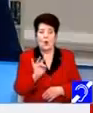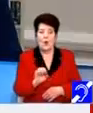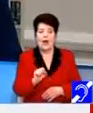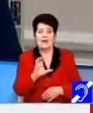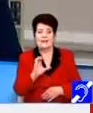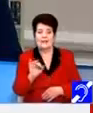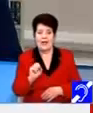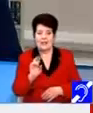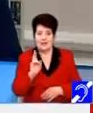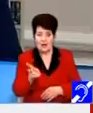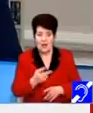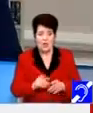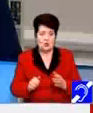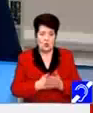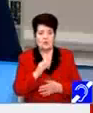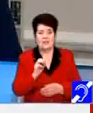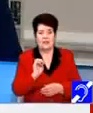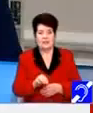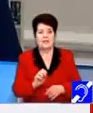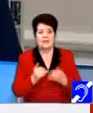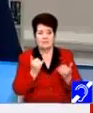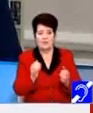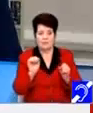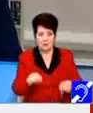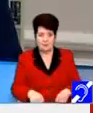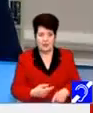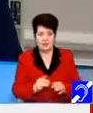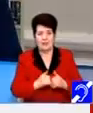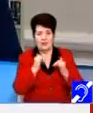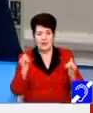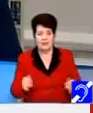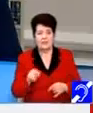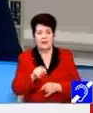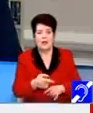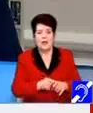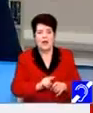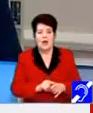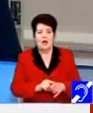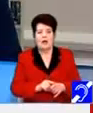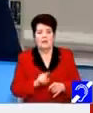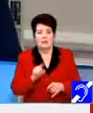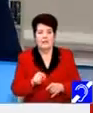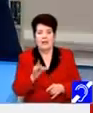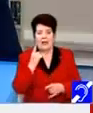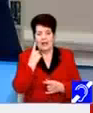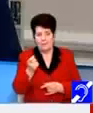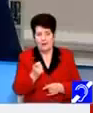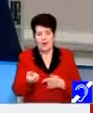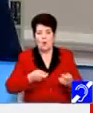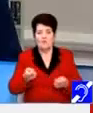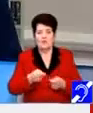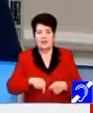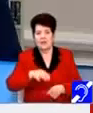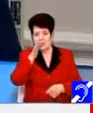Șeful statului spune că noul statut va oferi posibilitatea de a majora cotele de export pe piața estică. În replică, guvernarea de la Chișinău